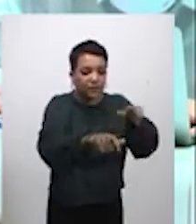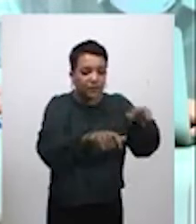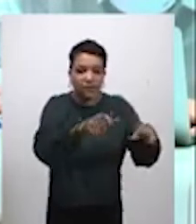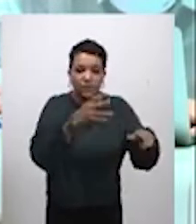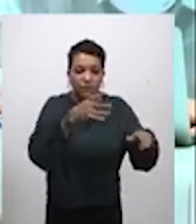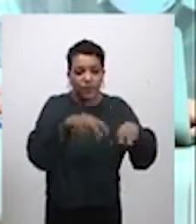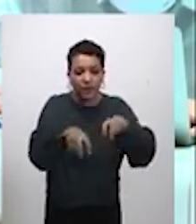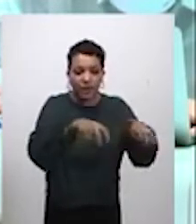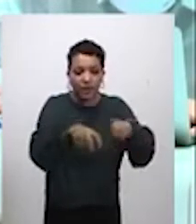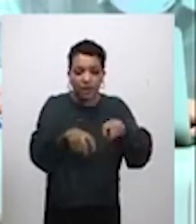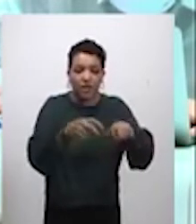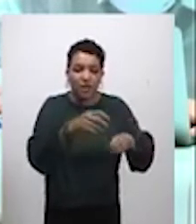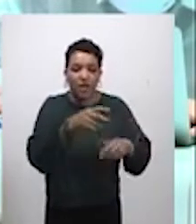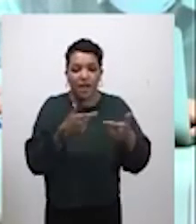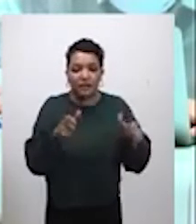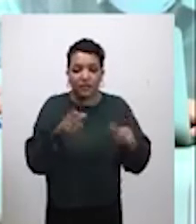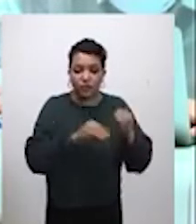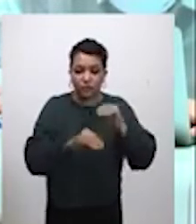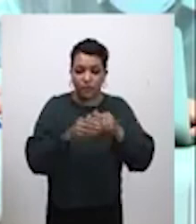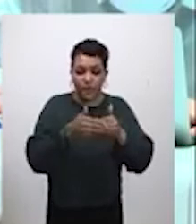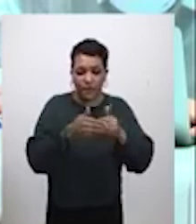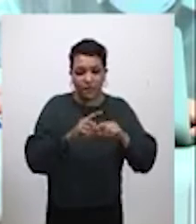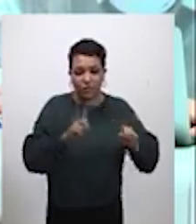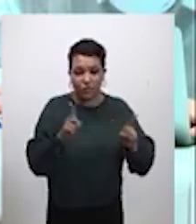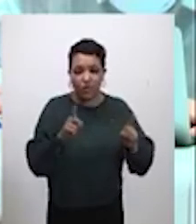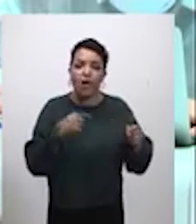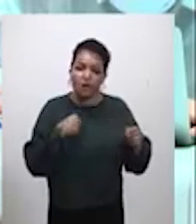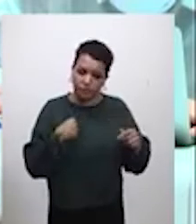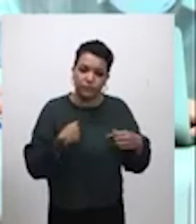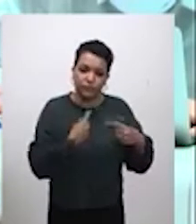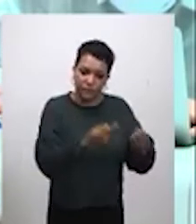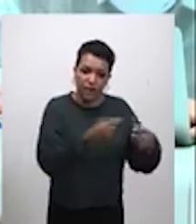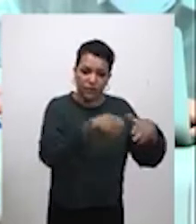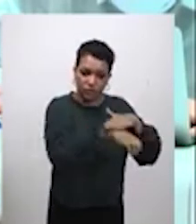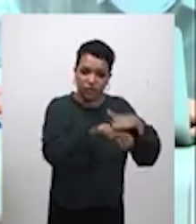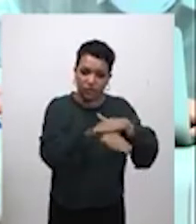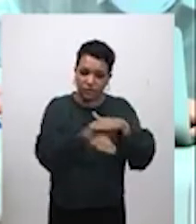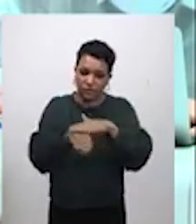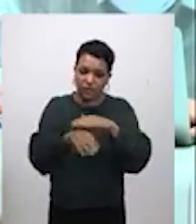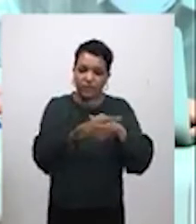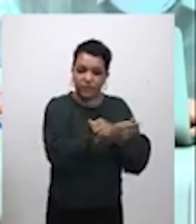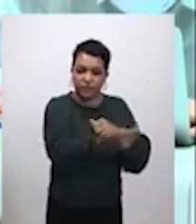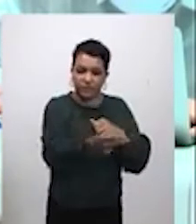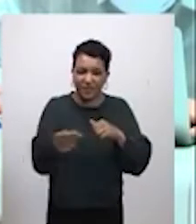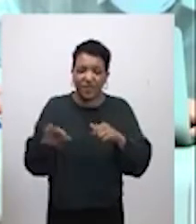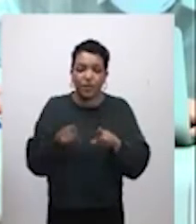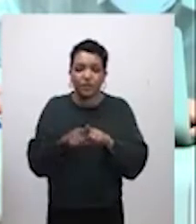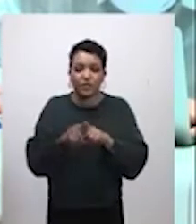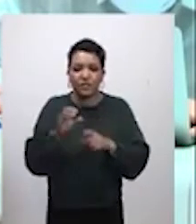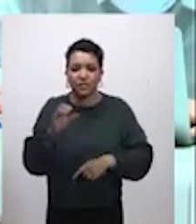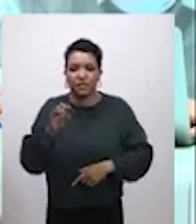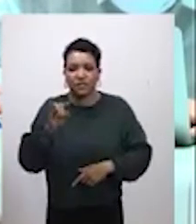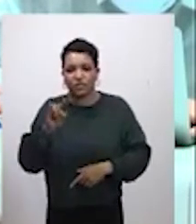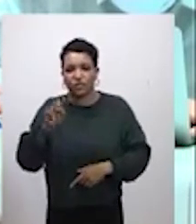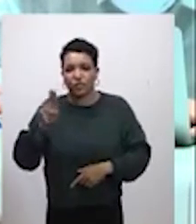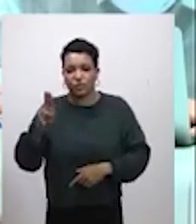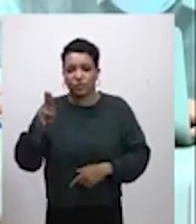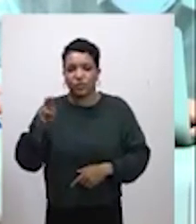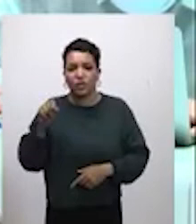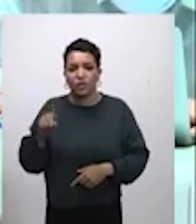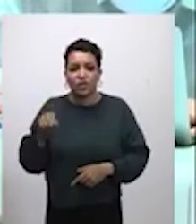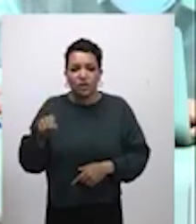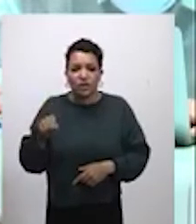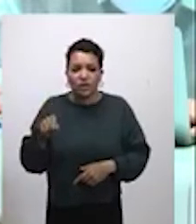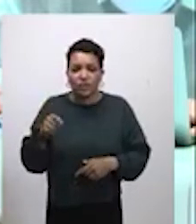n'ayant pas accès aux soins dans les circuits traditionnels. Et en partenariat avec le CHU, nous menons également une action d'aller chez des personnes